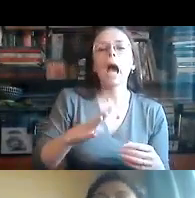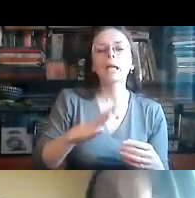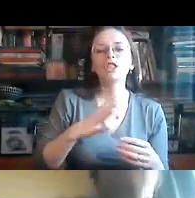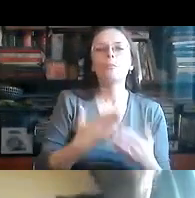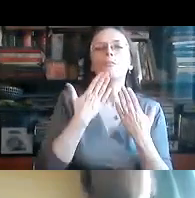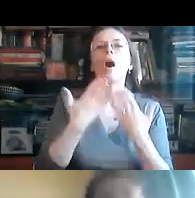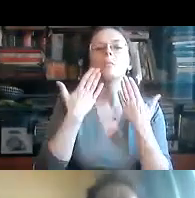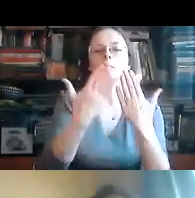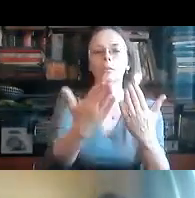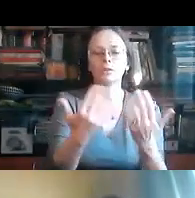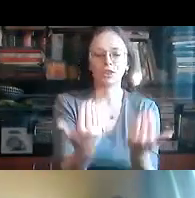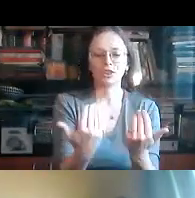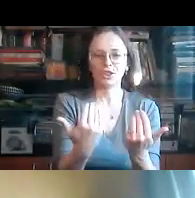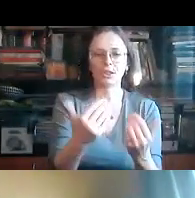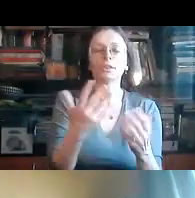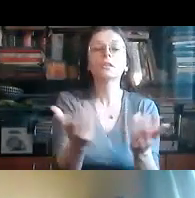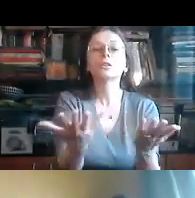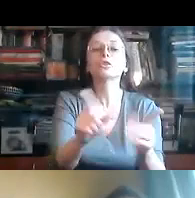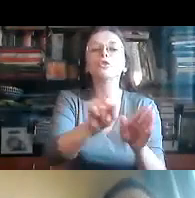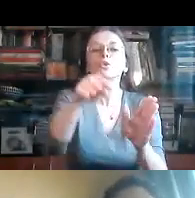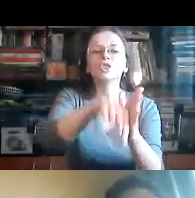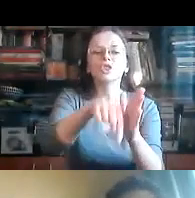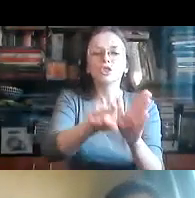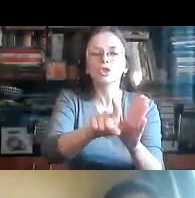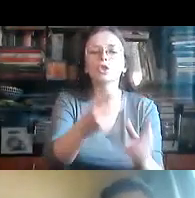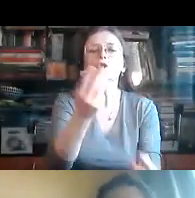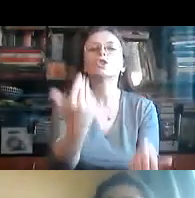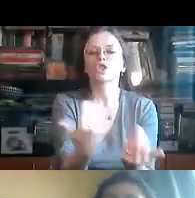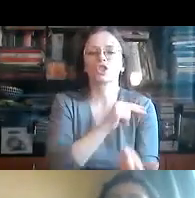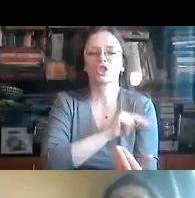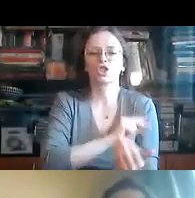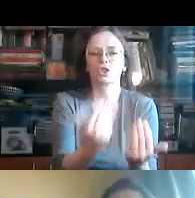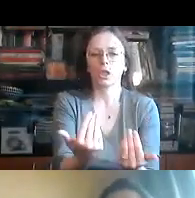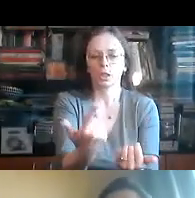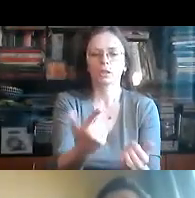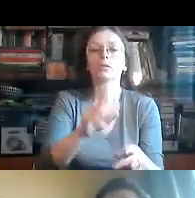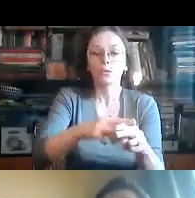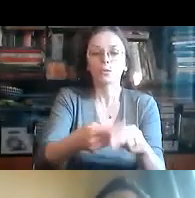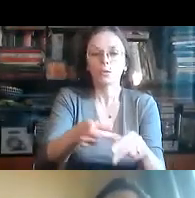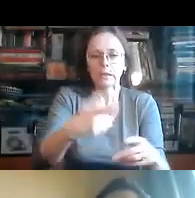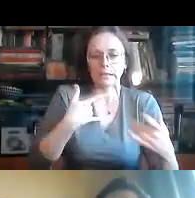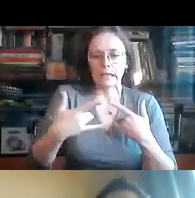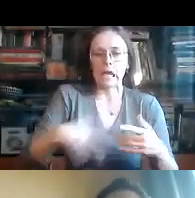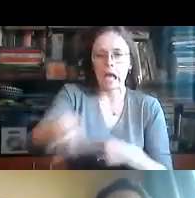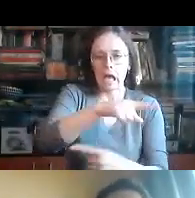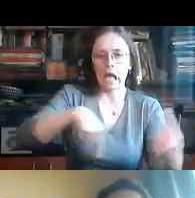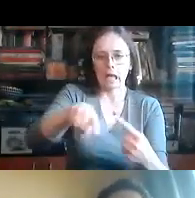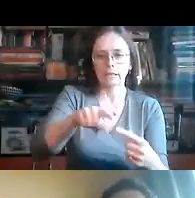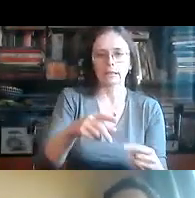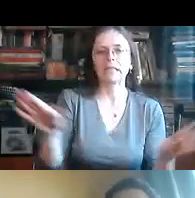Над чем КХ работает? Над чем мы работаем? Чем КХ работает сейчас? КХ много над чем работает. Я должна сказать,